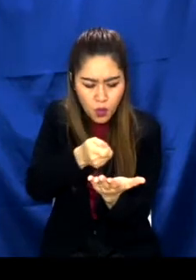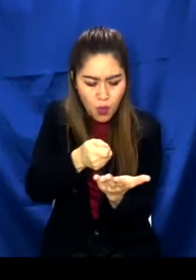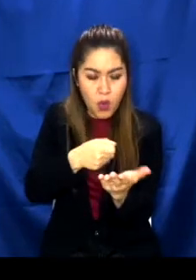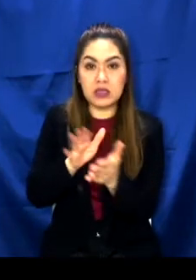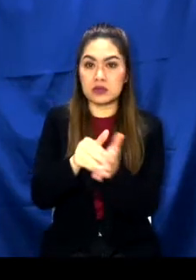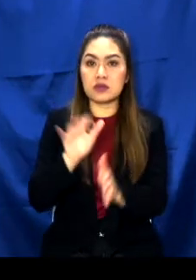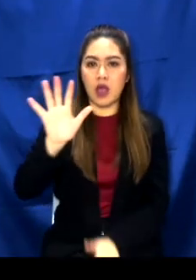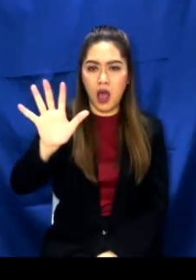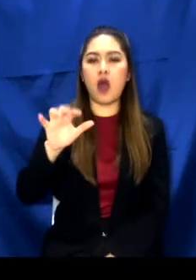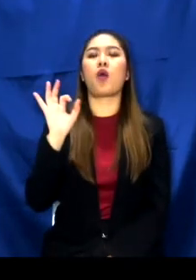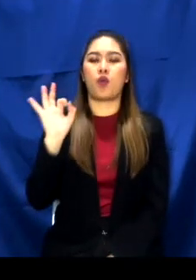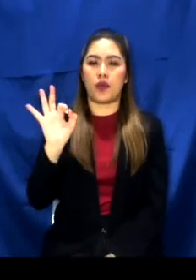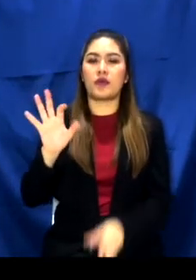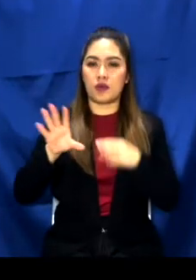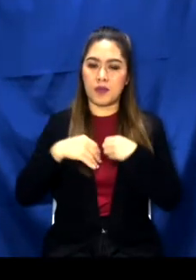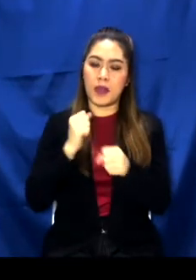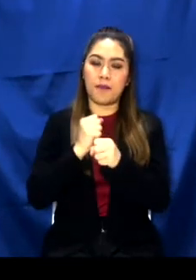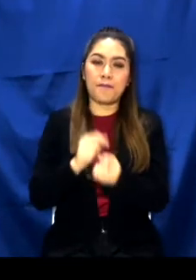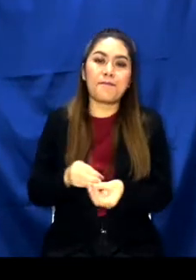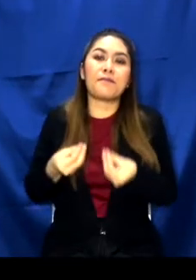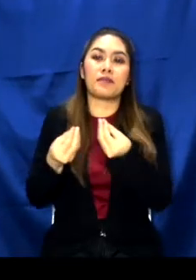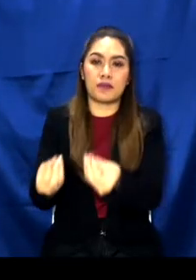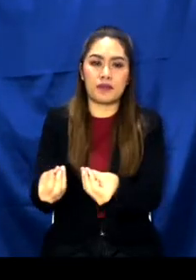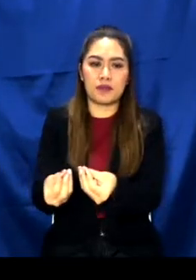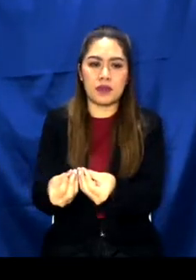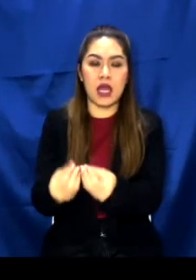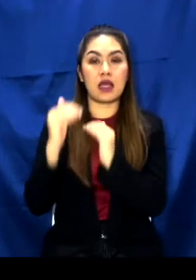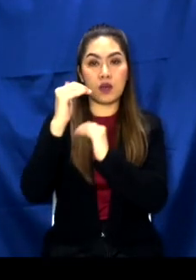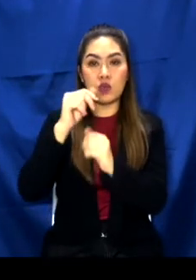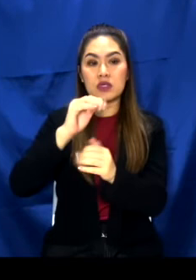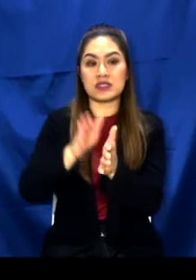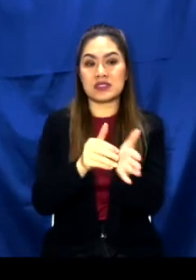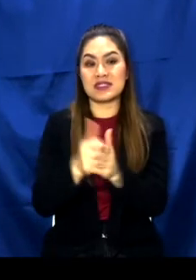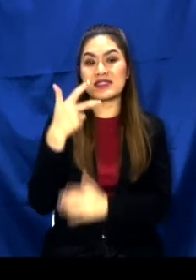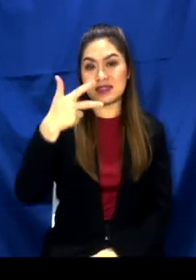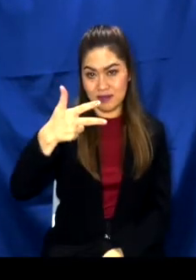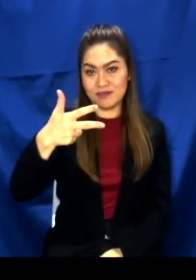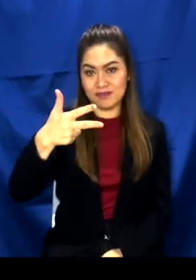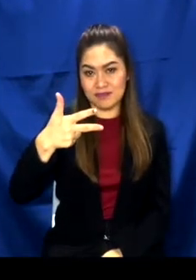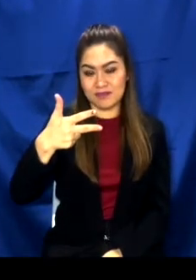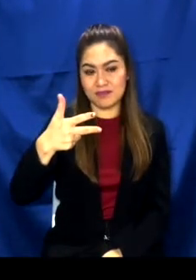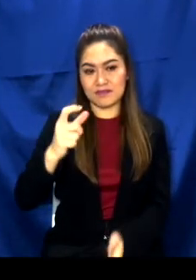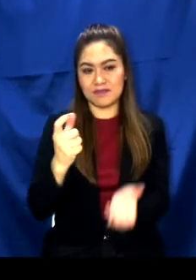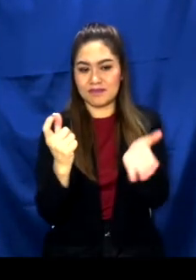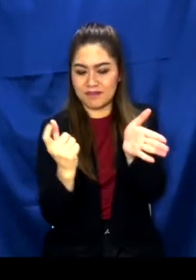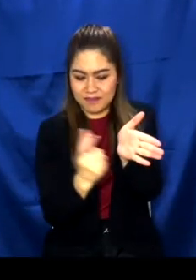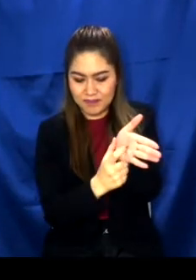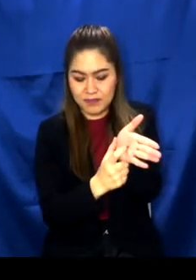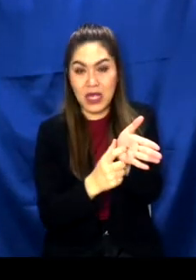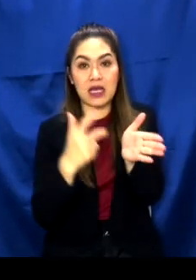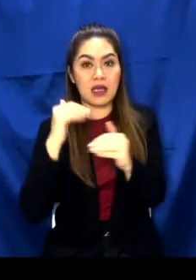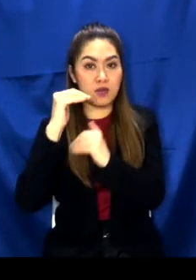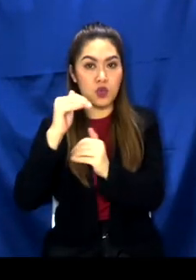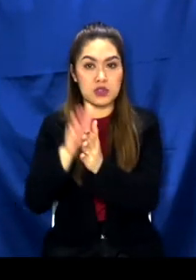5สีเราก็ทำไป5สีนะคะแต่ปกติเนี่ยไม่ควรเกิน3สีนะคะฉลากหรือโลโก้เนี่ยไม่ควรเกิน3สีแ